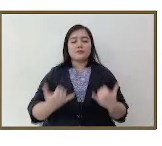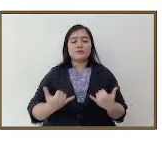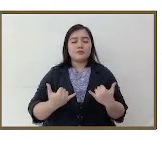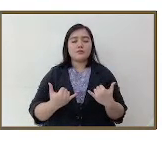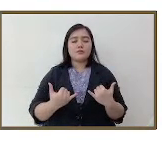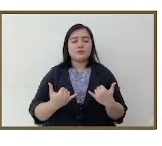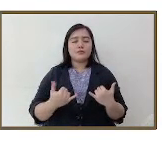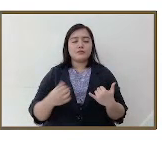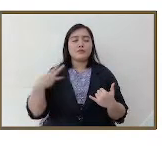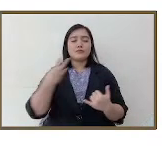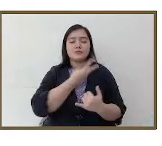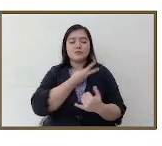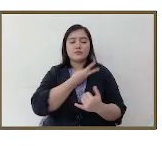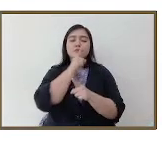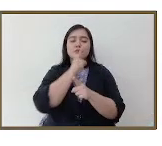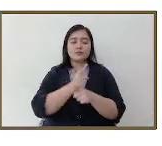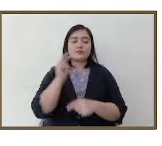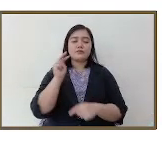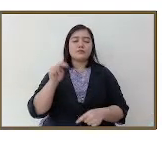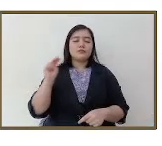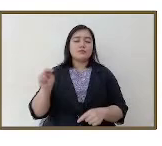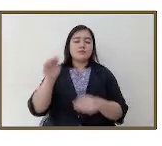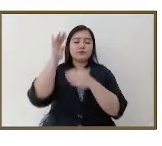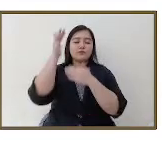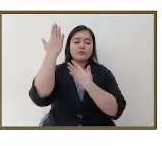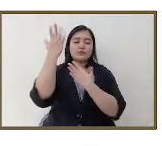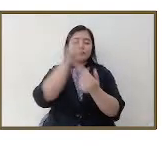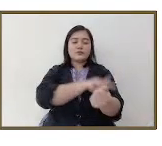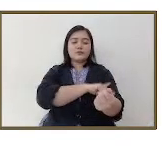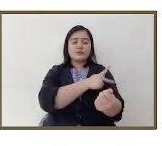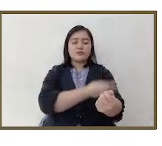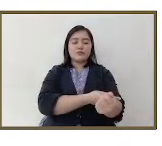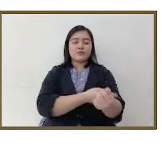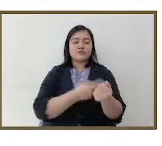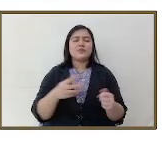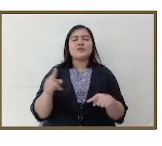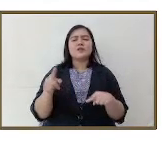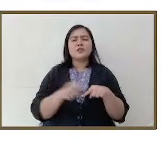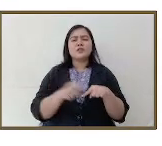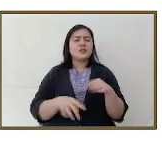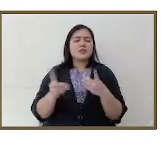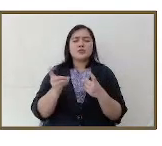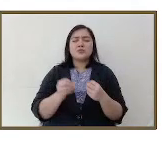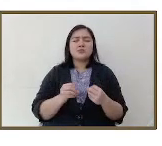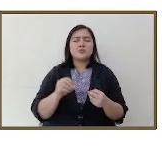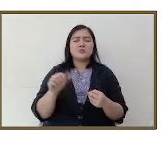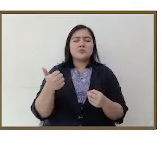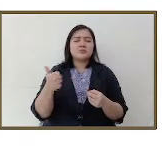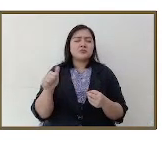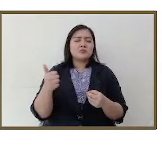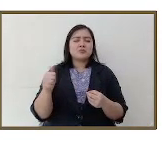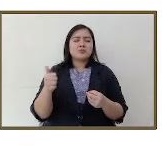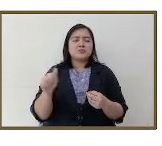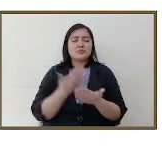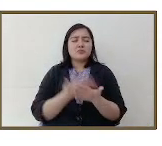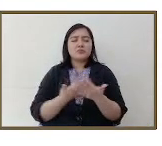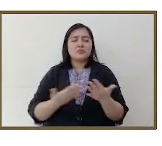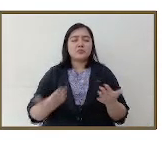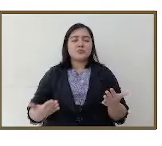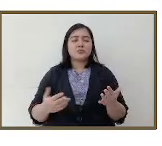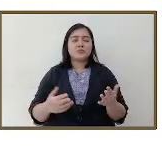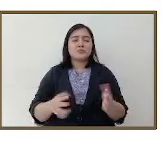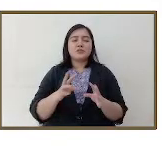We really need your power, O God. We cannot accomplish anything in the midst of us except you'll be with